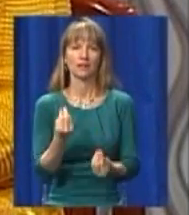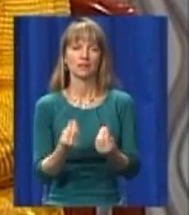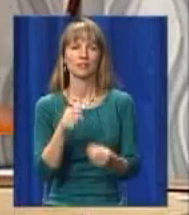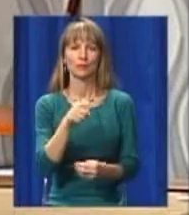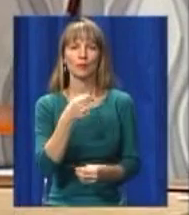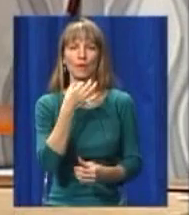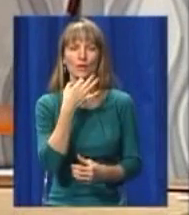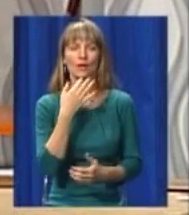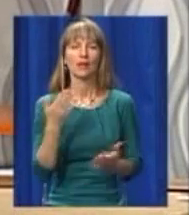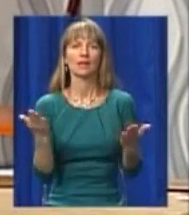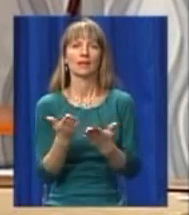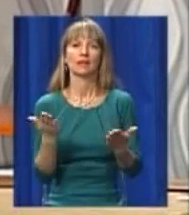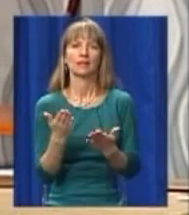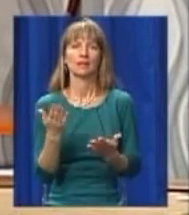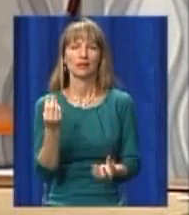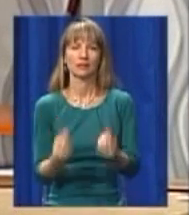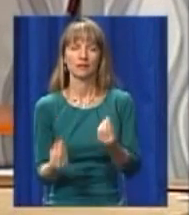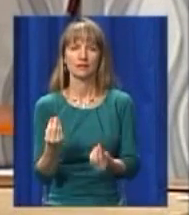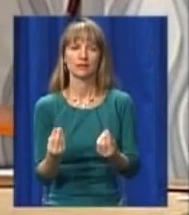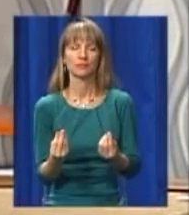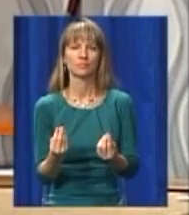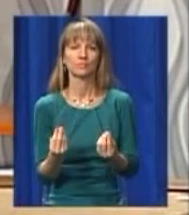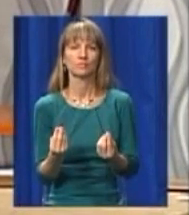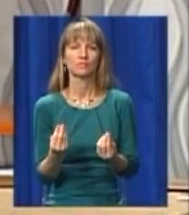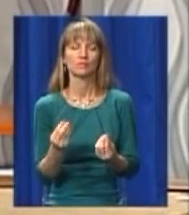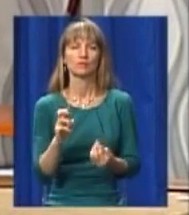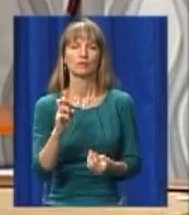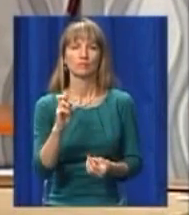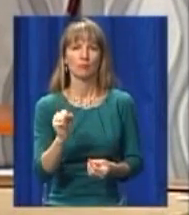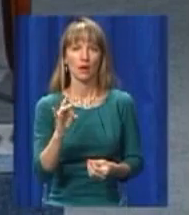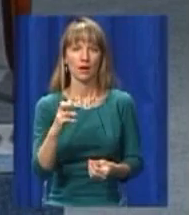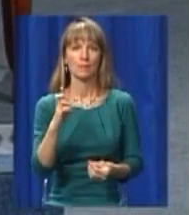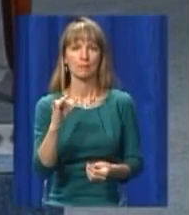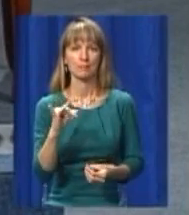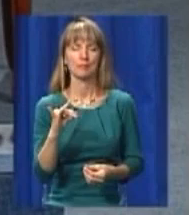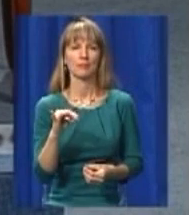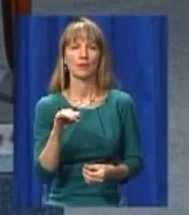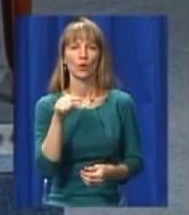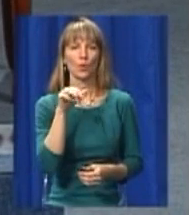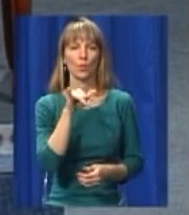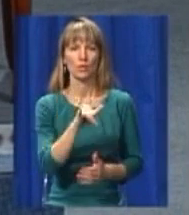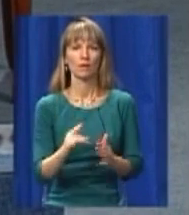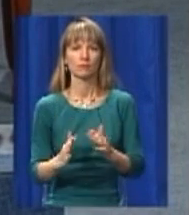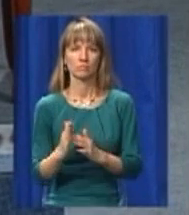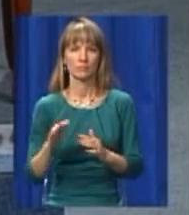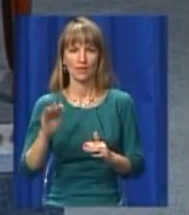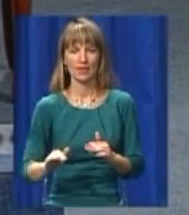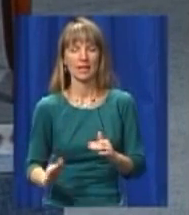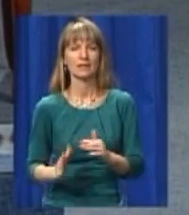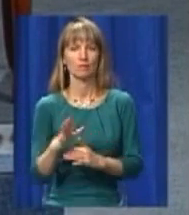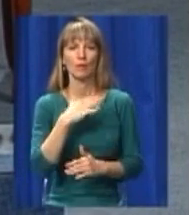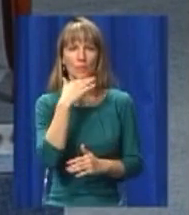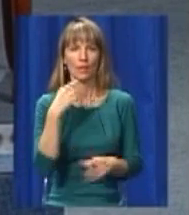тобі подобаються, які грати? Якими іграшками? Барбі. В дитинстві в тебе, напевно, дуже багато було цих